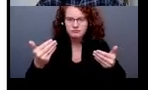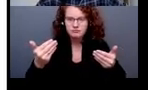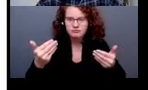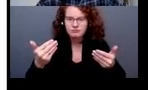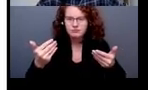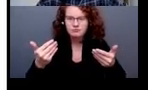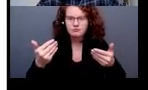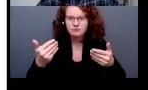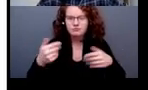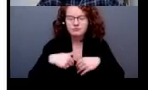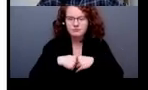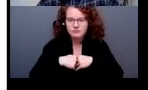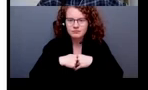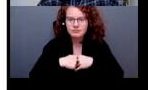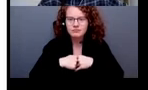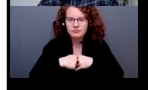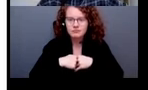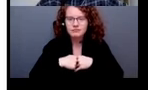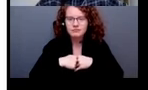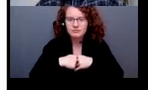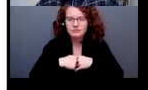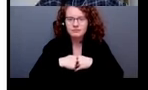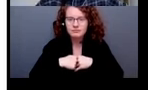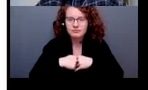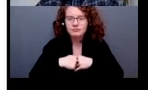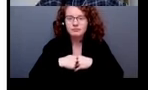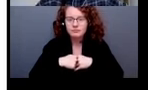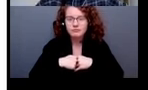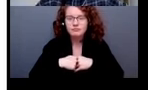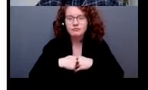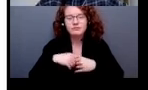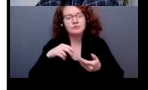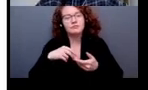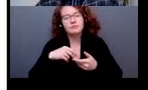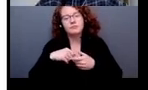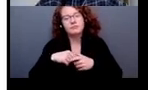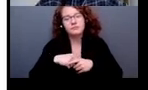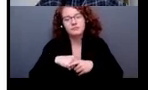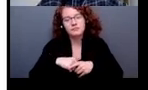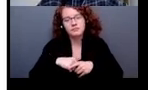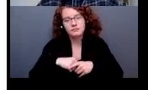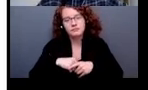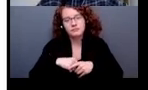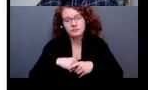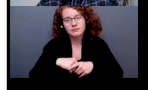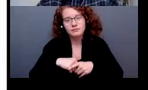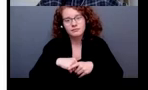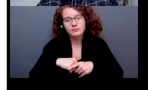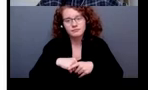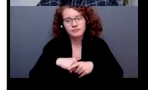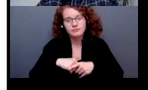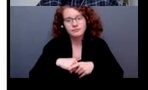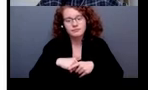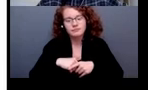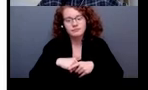très négligée, hein, dans le sens où les consommateurs y vont, mais pas forcément les pouvoirs publics n'y font pas très, très, très